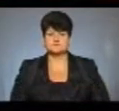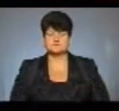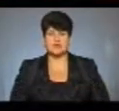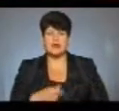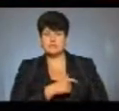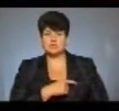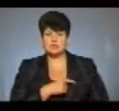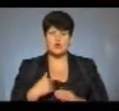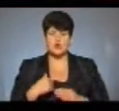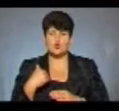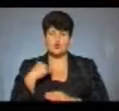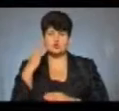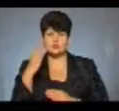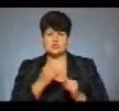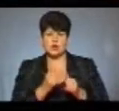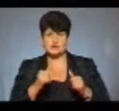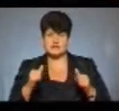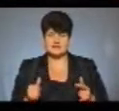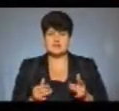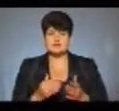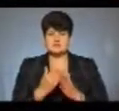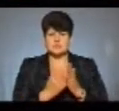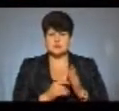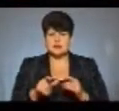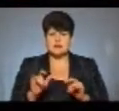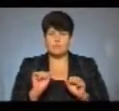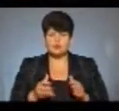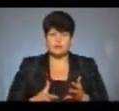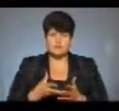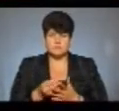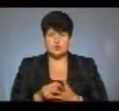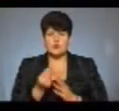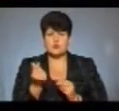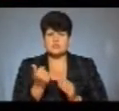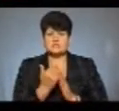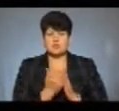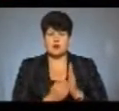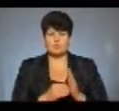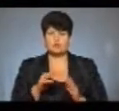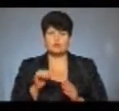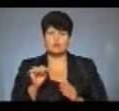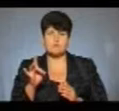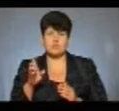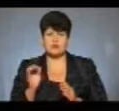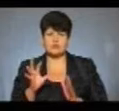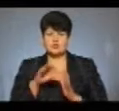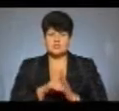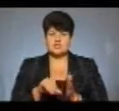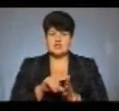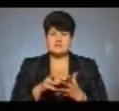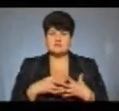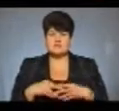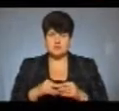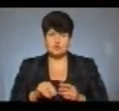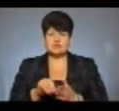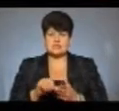Депутати голосують за розширення списку осіб, яким з бюджету області можуть виплатити гроші за програмою «Турбота». До програми вносять членів сімей учасників